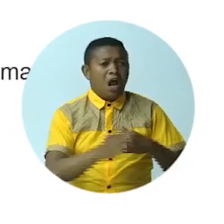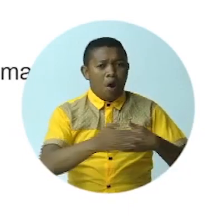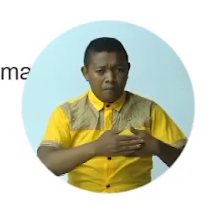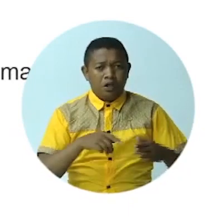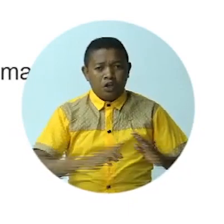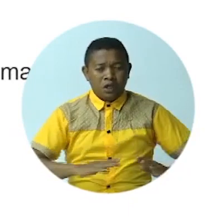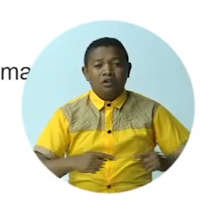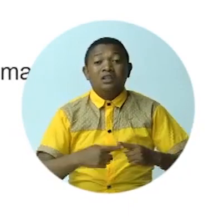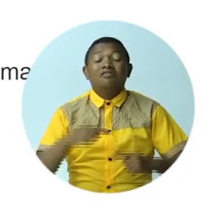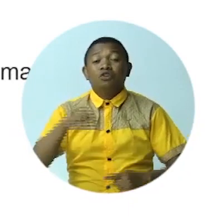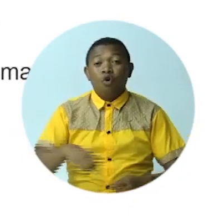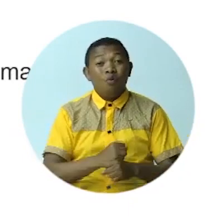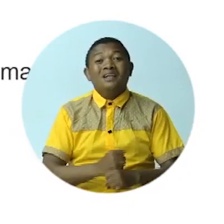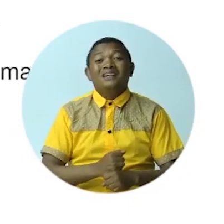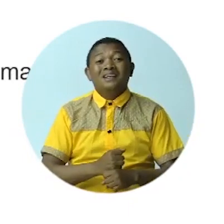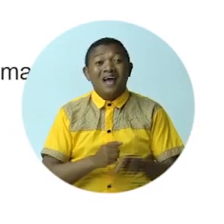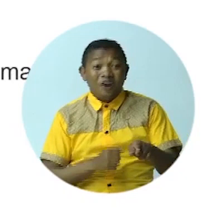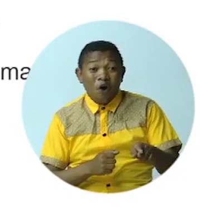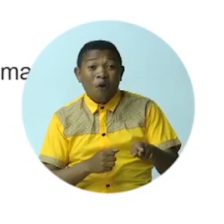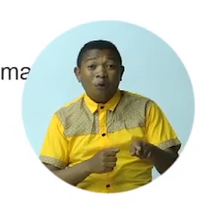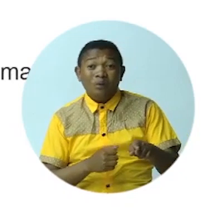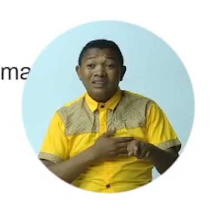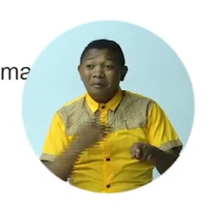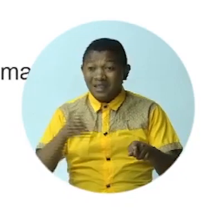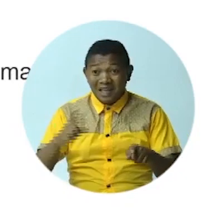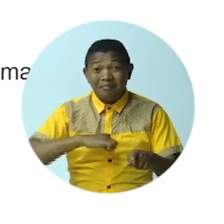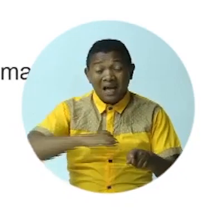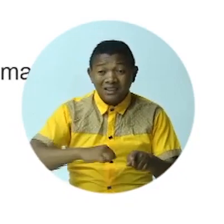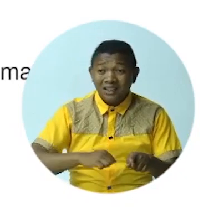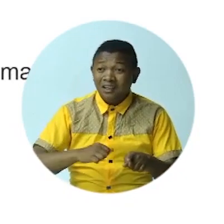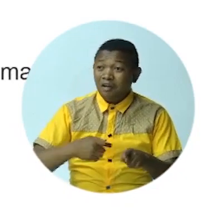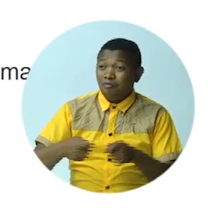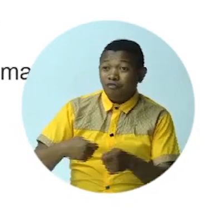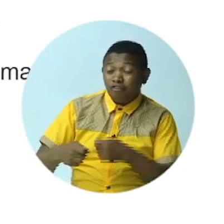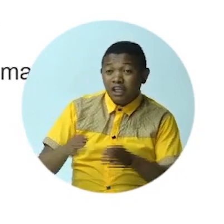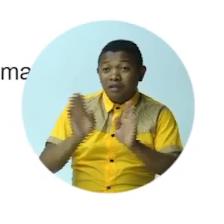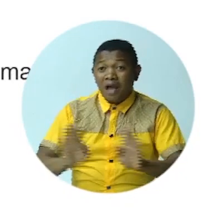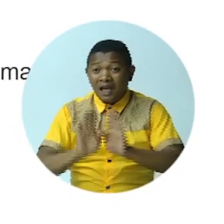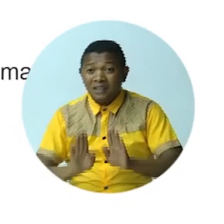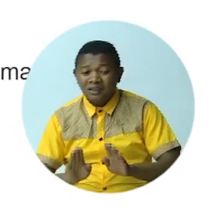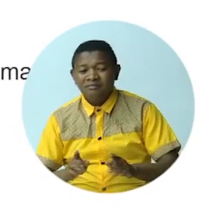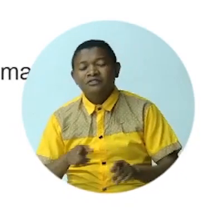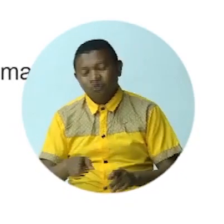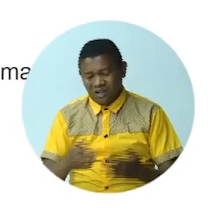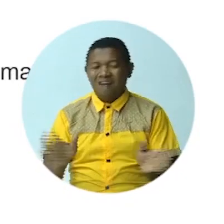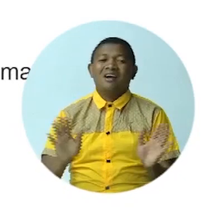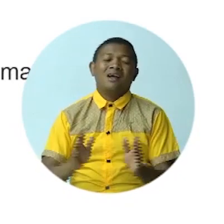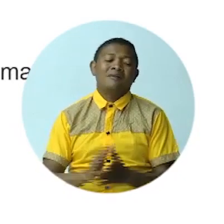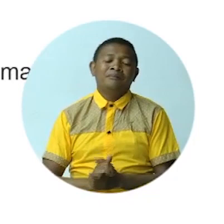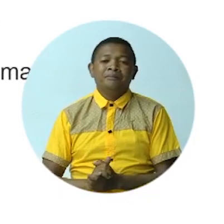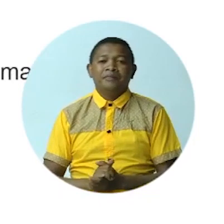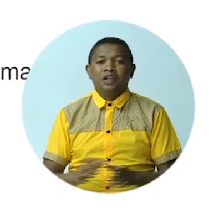rehetra ivezivezen'ny olona, ohatra amin'izany ny tsenam-pokotany, ny biraom-panjakana, ny orinasa tsy